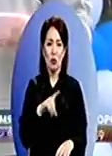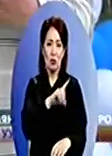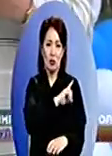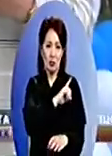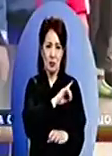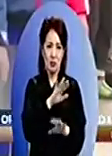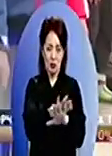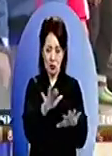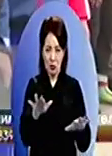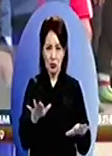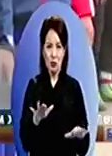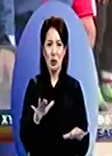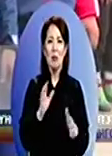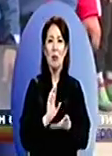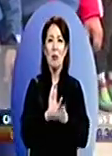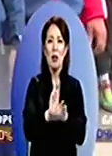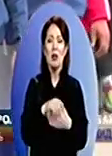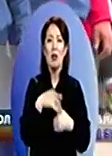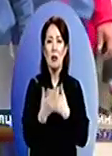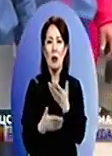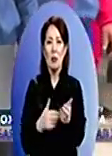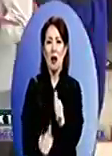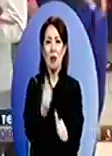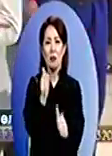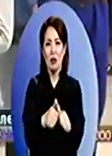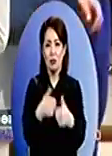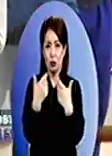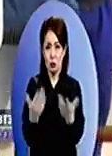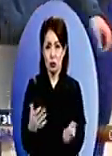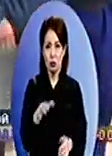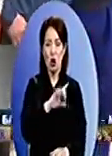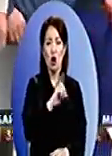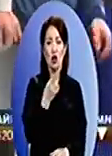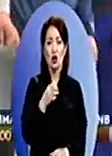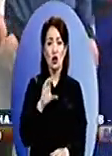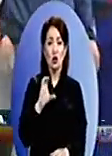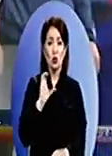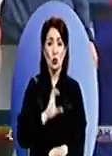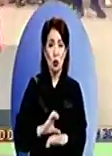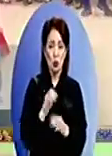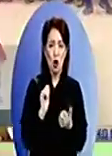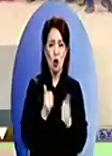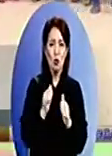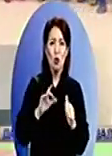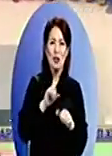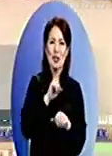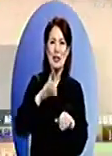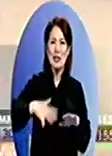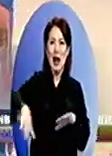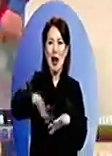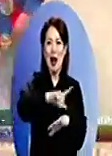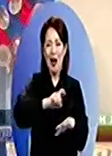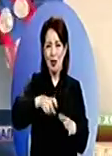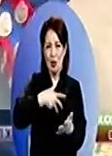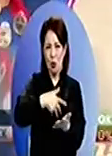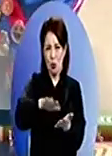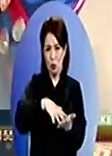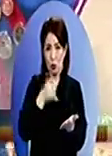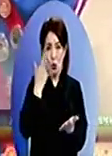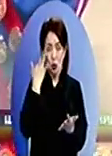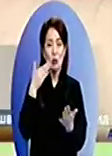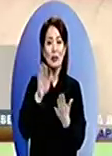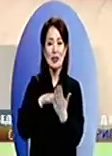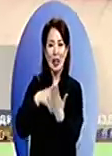гишүүн бэлэг гардуулж амжилт хүссэн юм. Үлзэт сумын хувьд спорт зал нь хуучирч мууцсан, тэмээс засварын ажлыг удахгүй эхлүүлэх болно